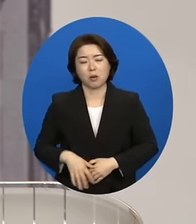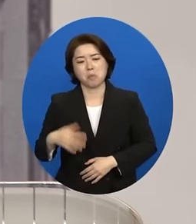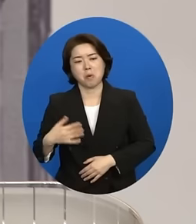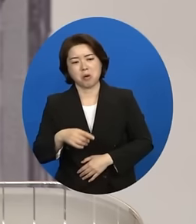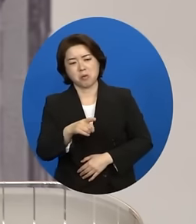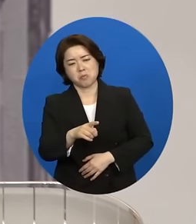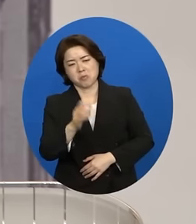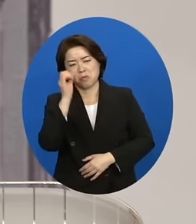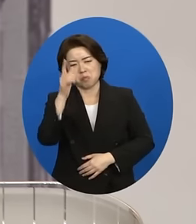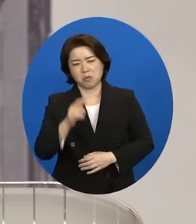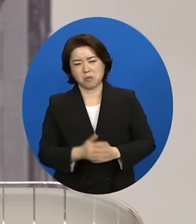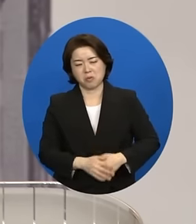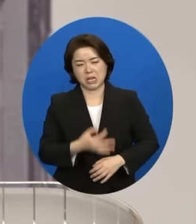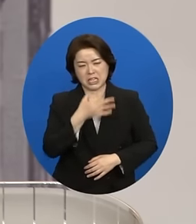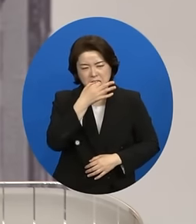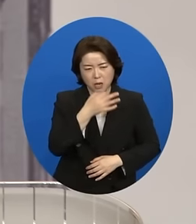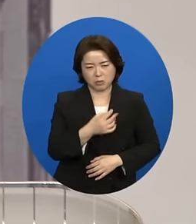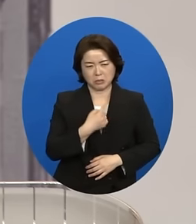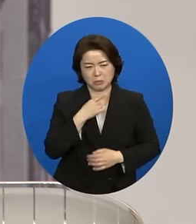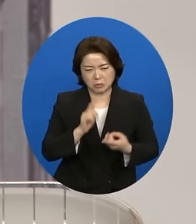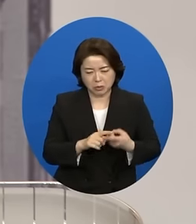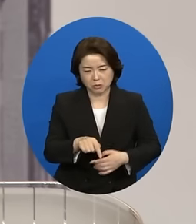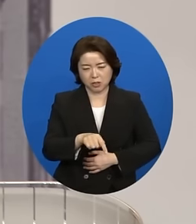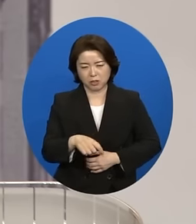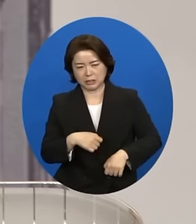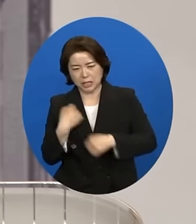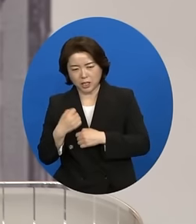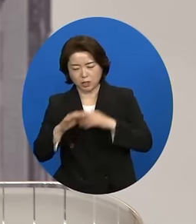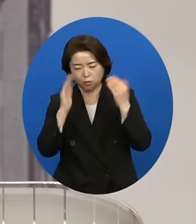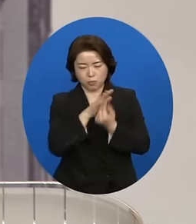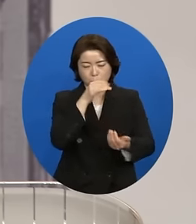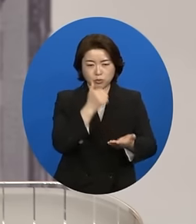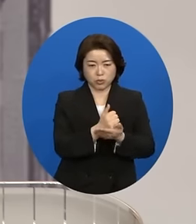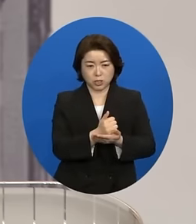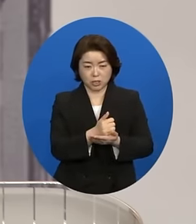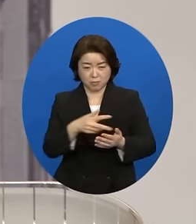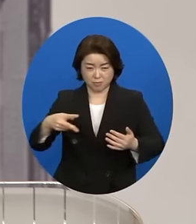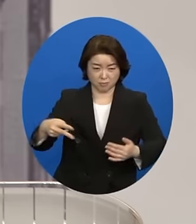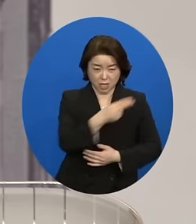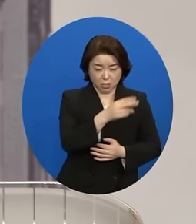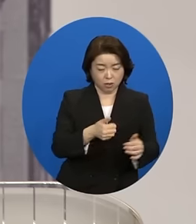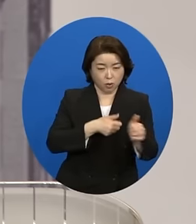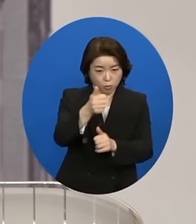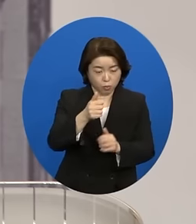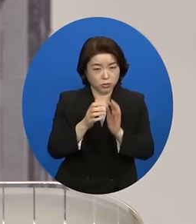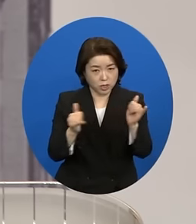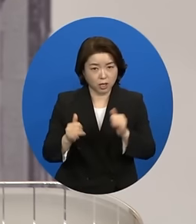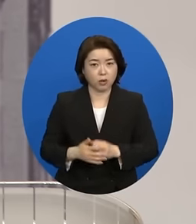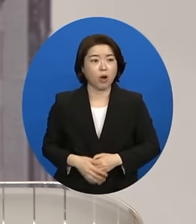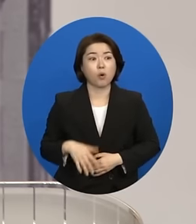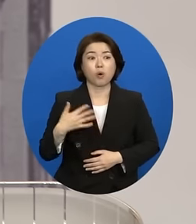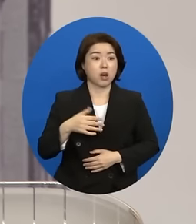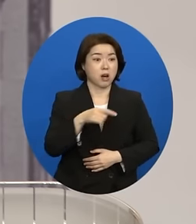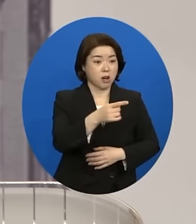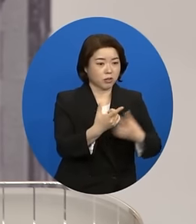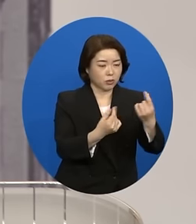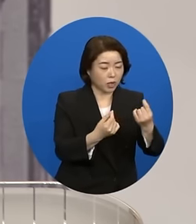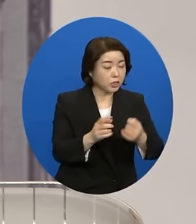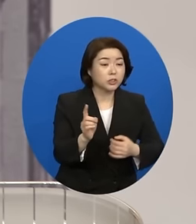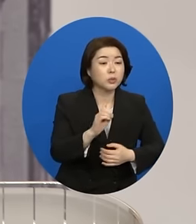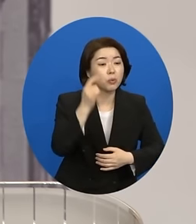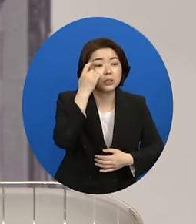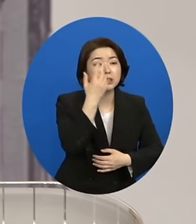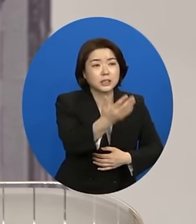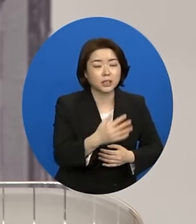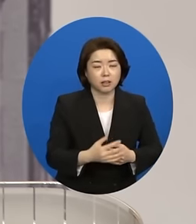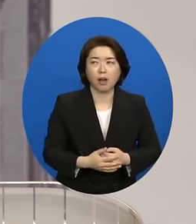대단하다. 탐식과 정욕과 나태와 이 모든 죄를 다 극복하다니 너 같은 자가 어디 있느냐. 교만이 확